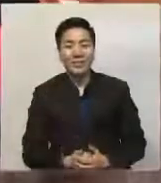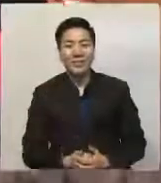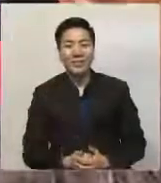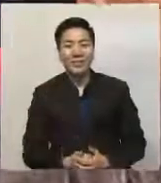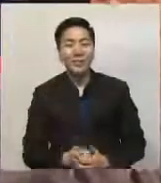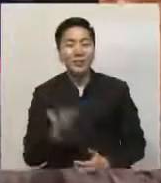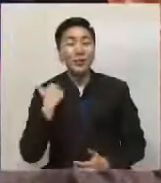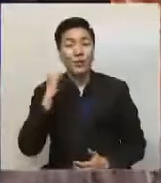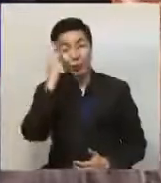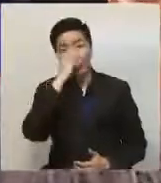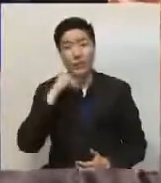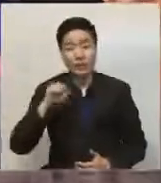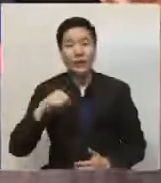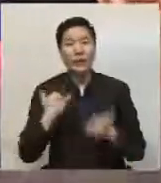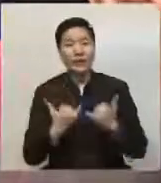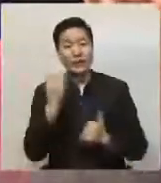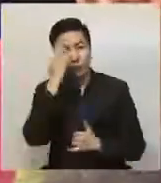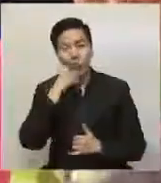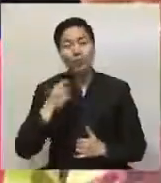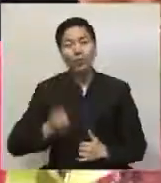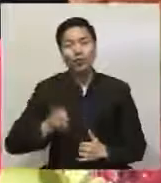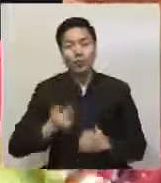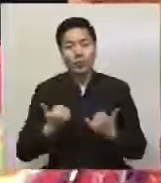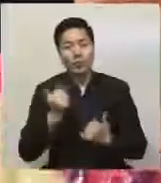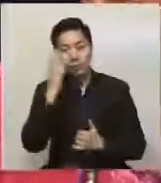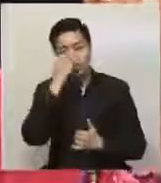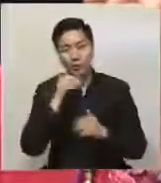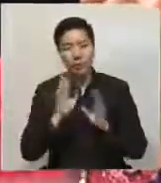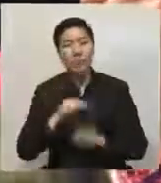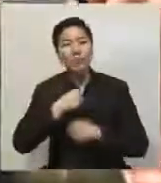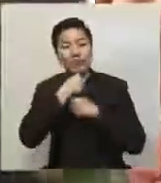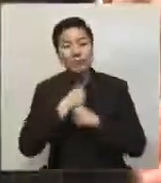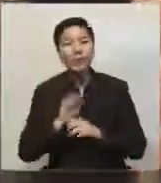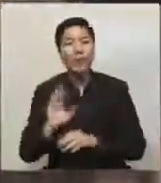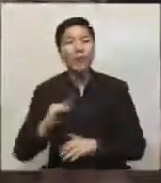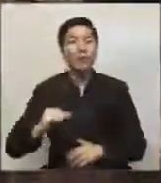เคยสวยวันนี้ก็ยังสวยอยู่สวยแบบสูงวัยไ